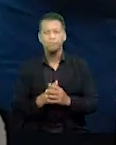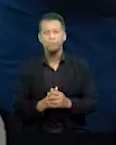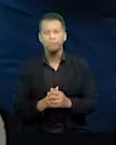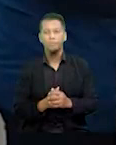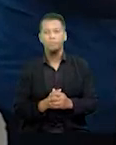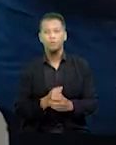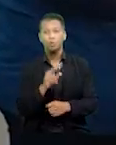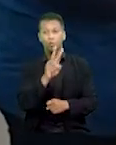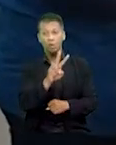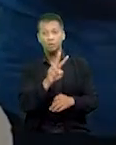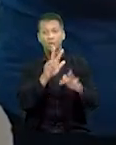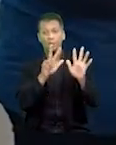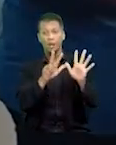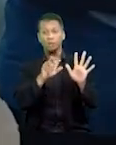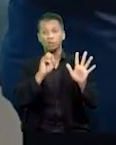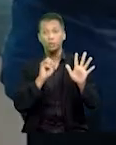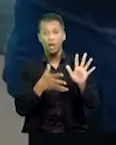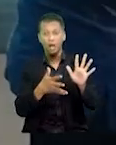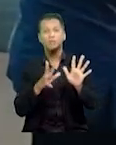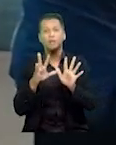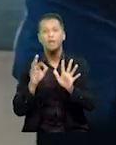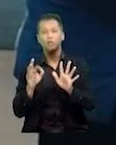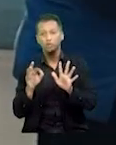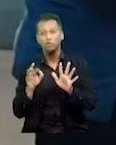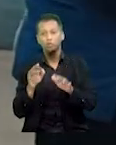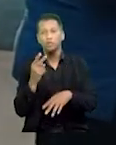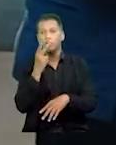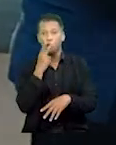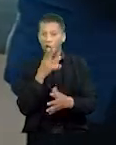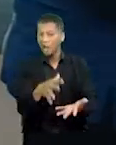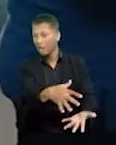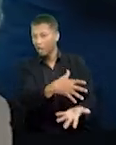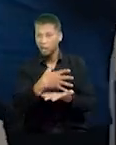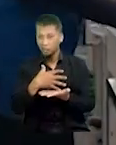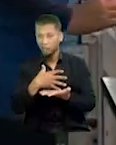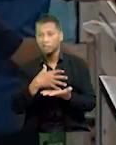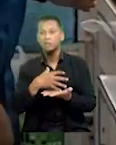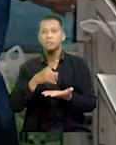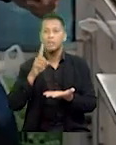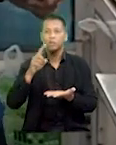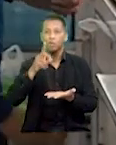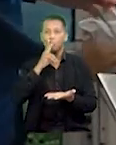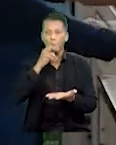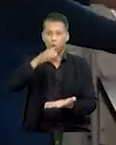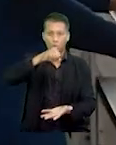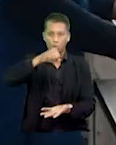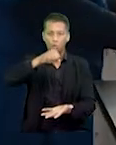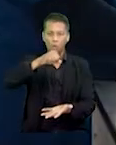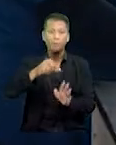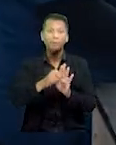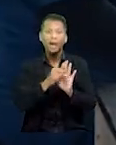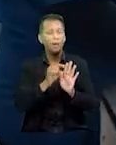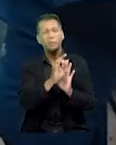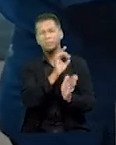28.900. Terus dan barang, sebagian besar barang-barang rokok. Ada satu resep kurang lebih senilai berbagai macam merek, kurang lebih